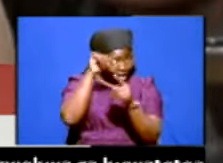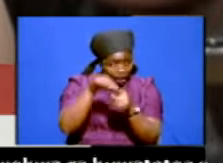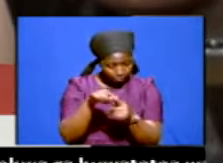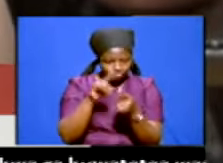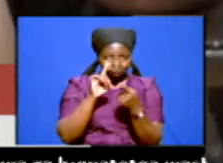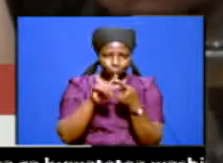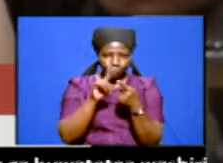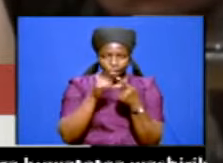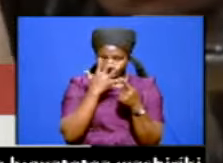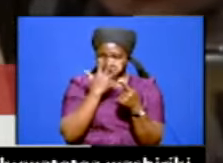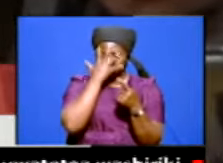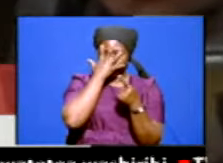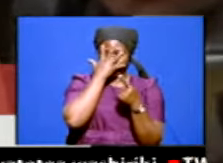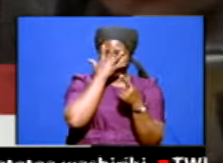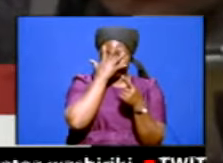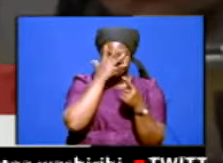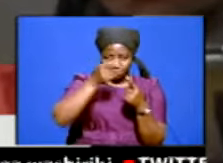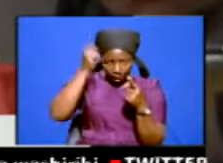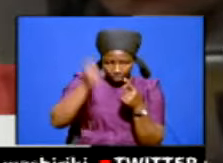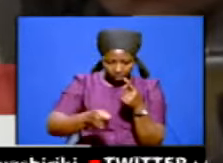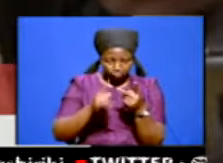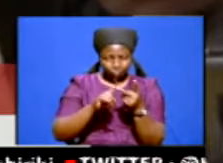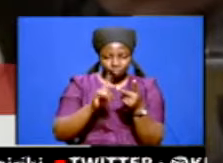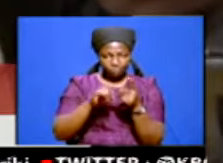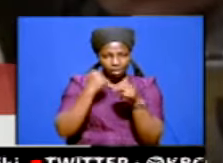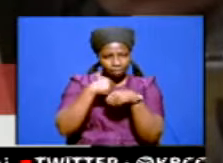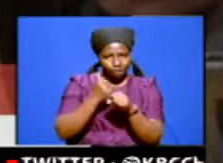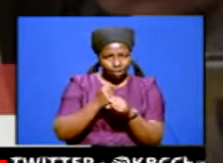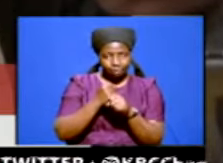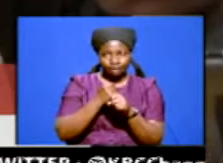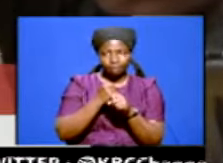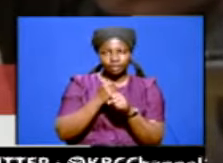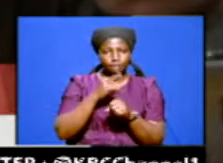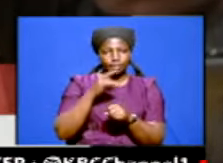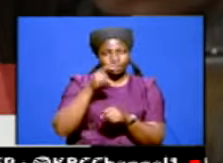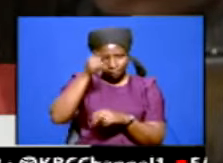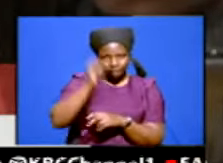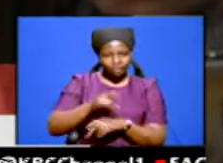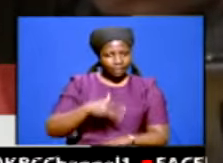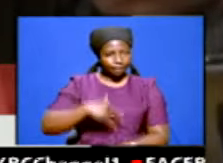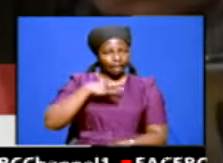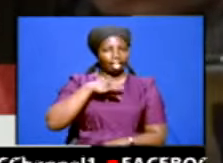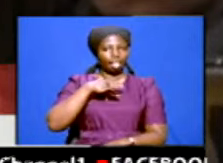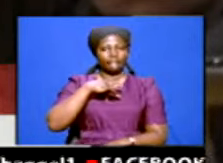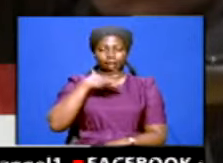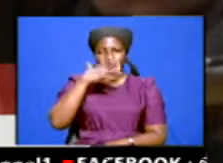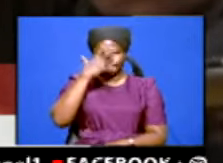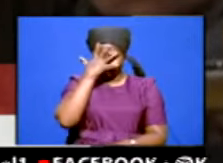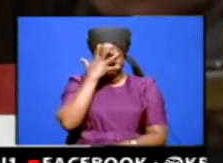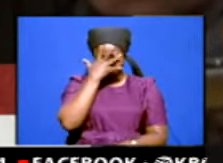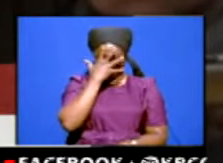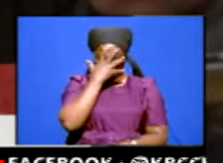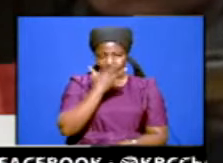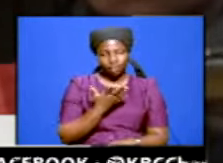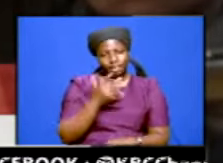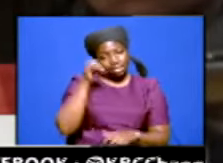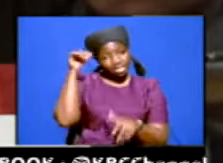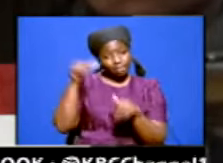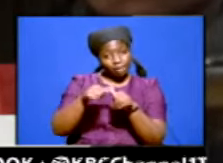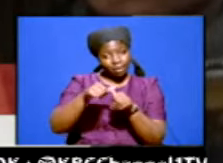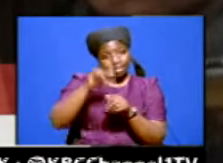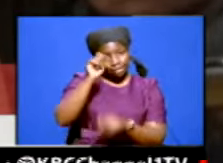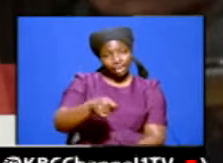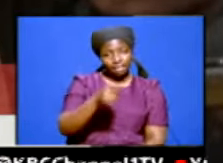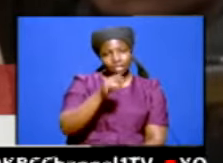embarrass the judges, to humiliate the judges. Remember, Justice Mchelule was the